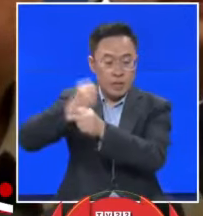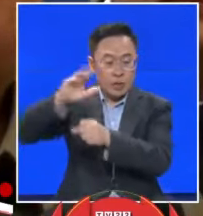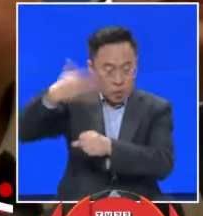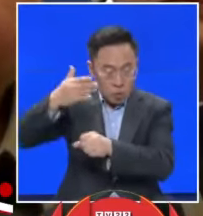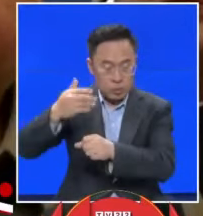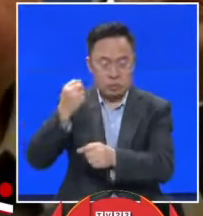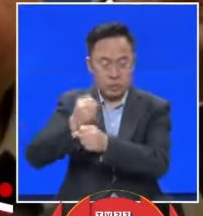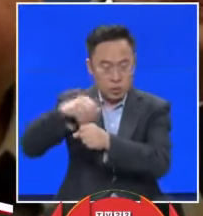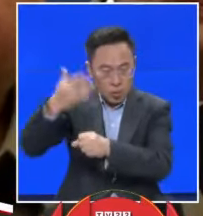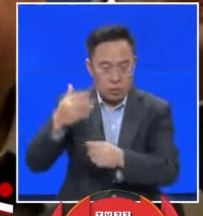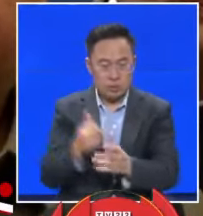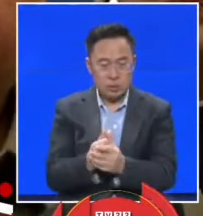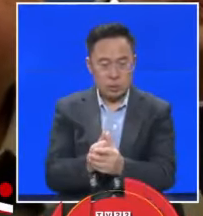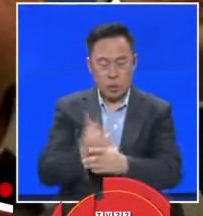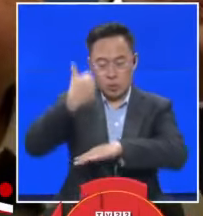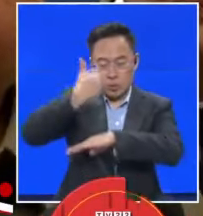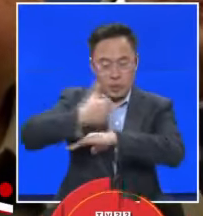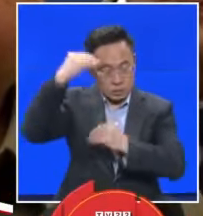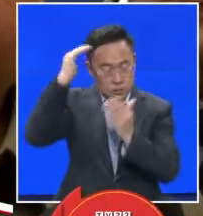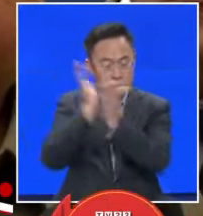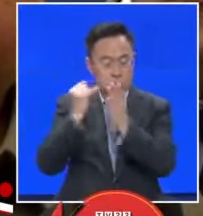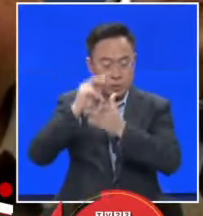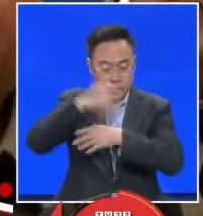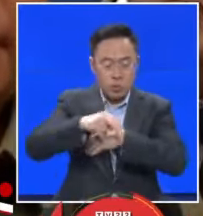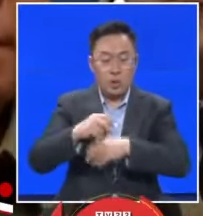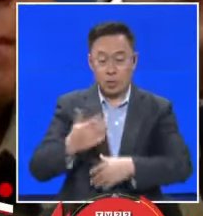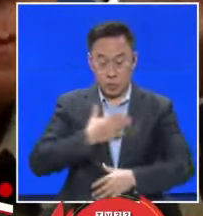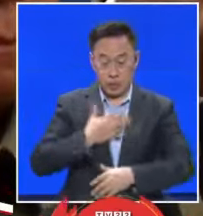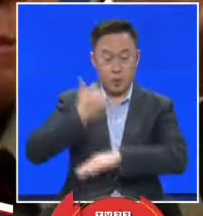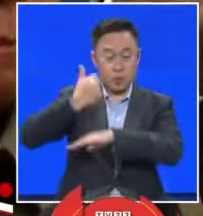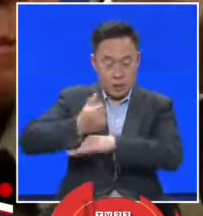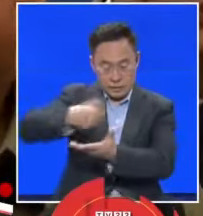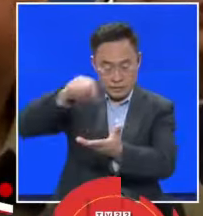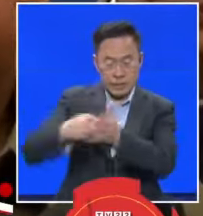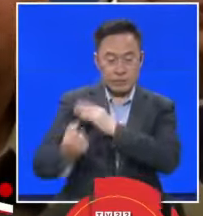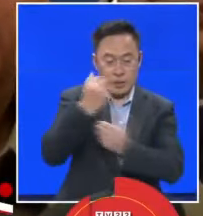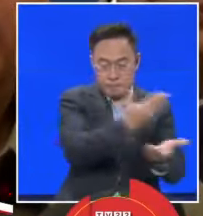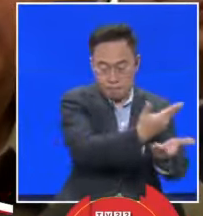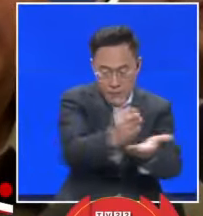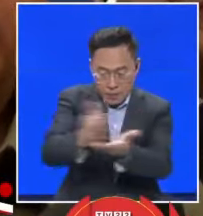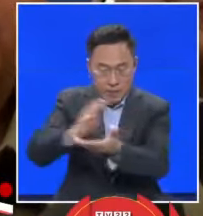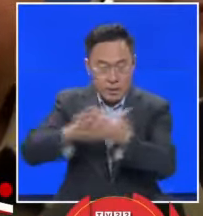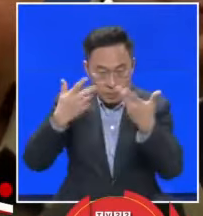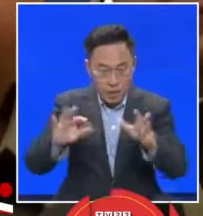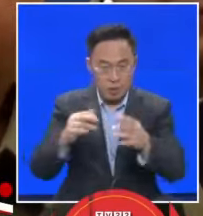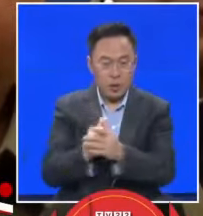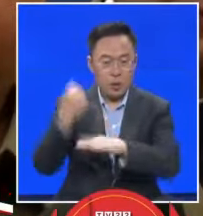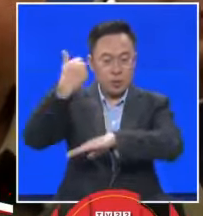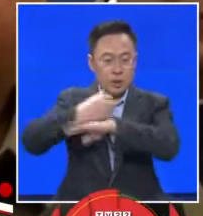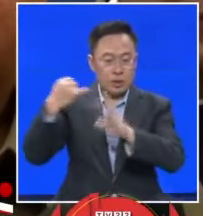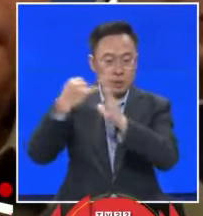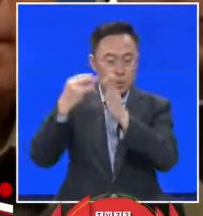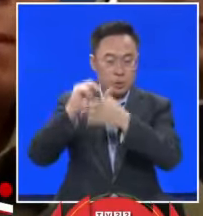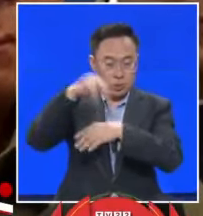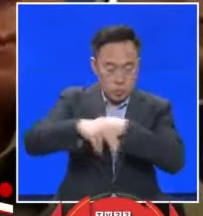ม่ต้องมีผู้การหรอกถูกไหมไม่ต้องมีผู้บัญชาการหรอกนะครับพี่มอบอำนาจไปแล้วในการบริหารราชการแผ่นดินขอให้พี่ตรวจสอบก่อนได้ไหม